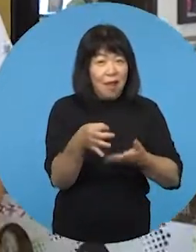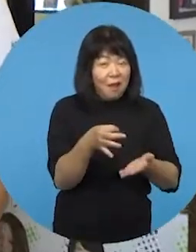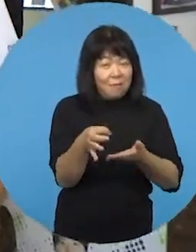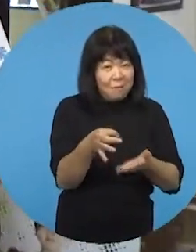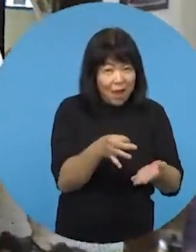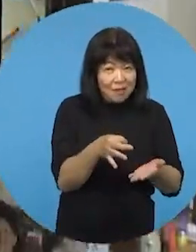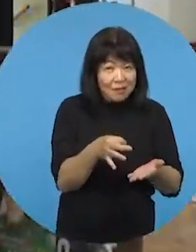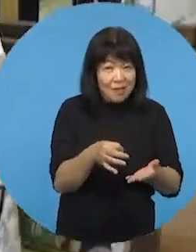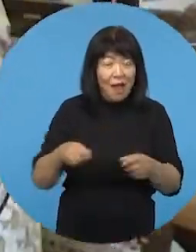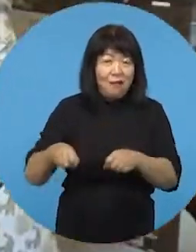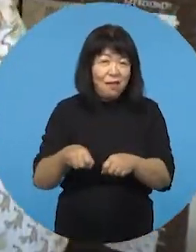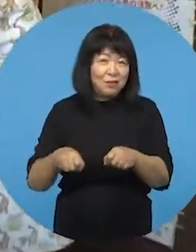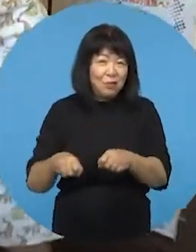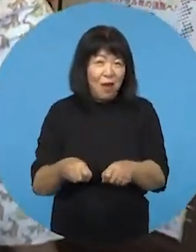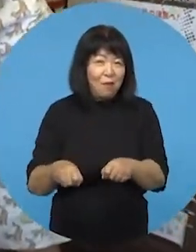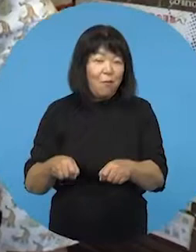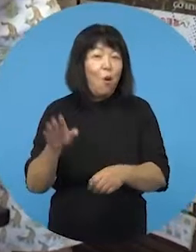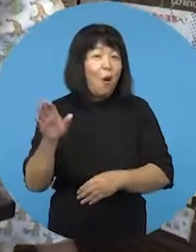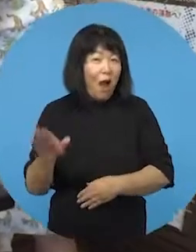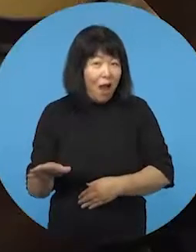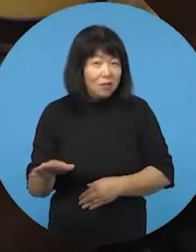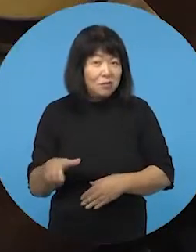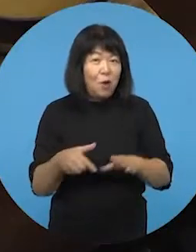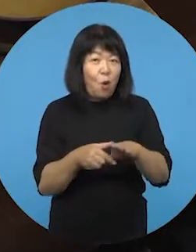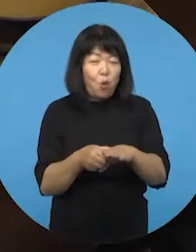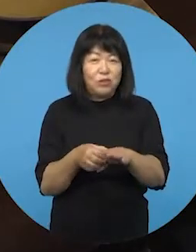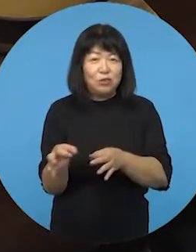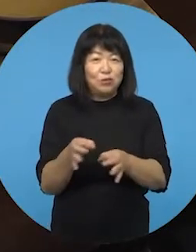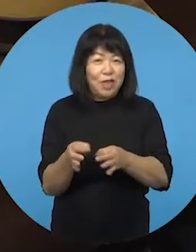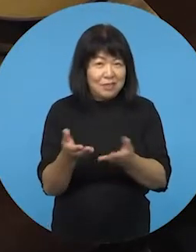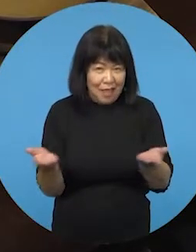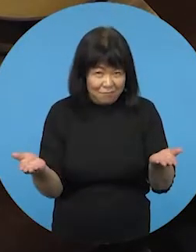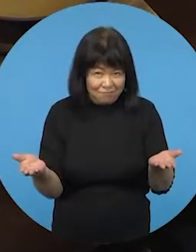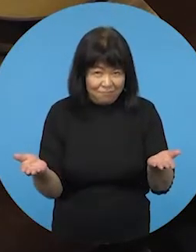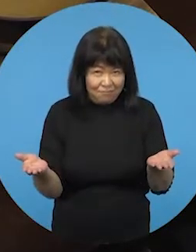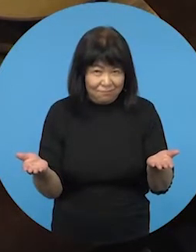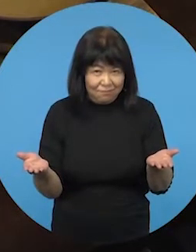売やレストランの経営も行っているお肉屋さんです。